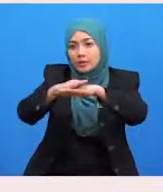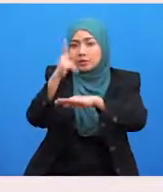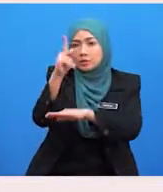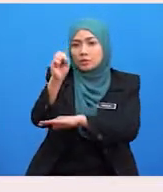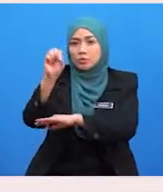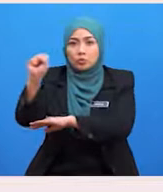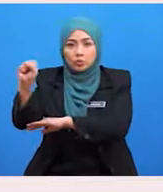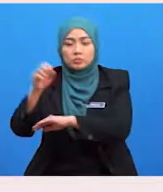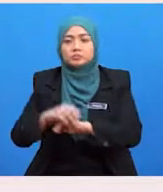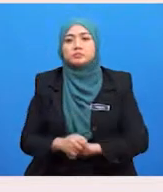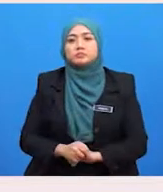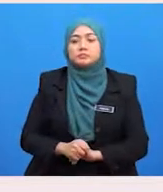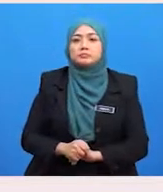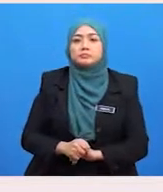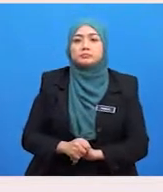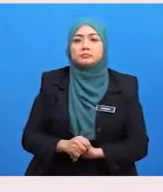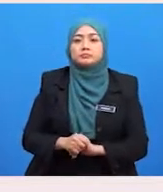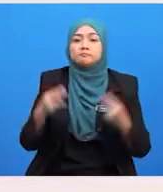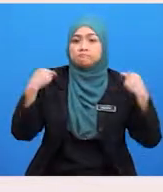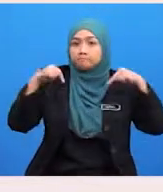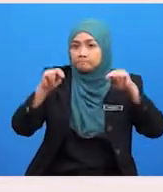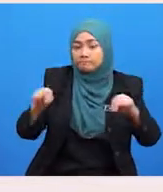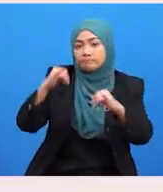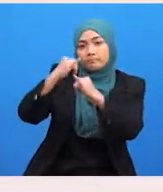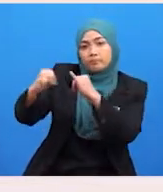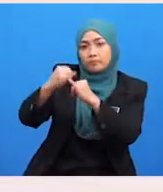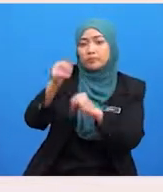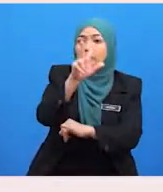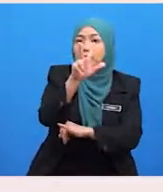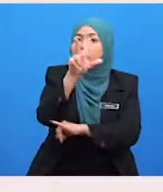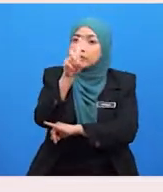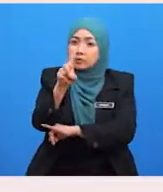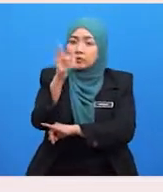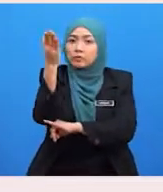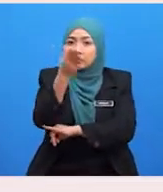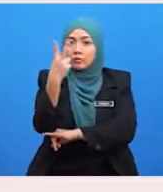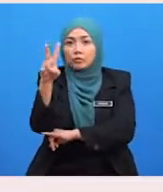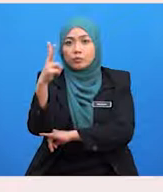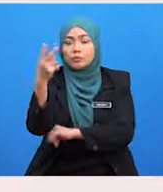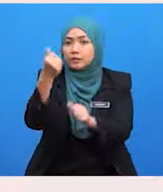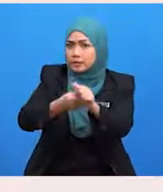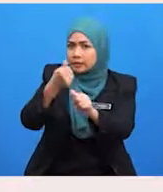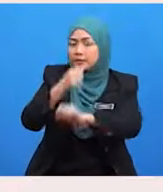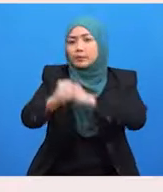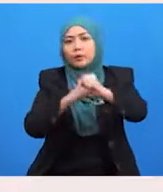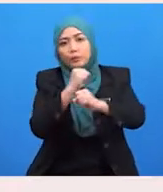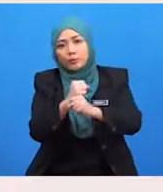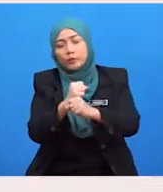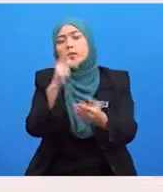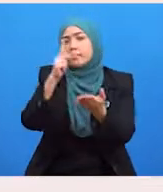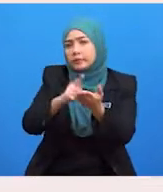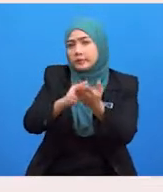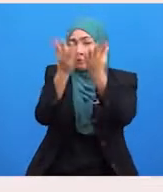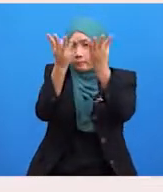Tempoh perakaunan perniagaan AMIR berakhir pada 31 Disember pada setiap tahun. Kira